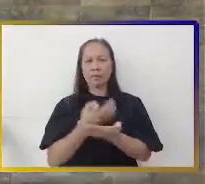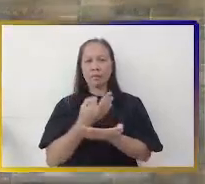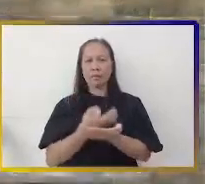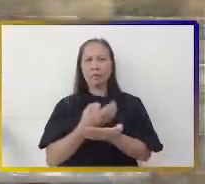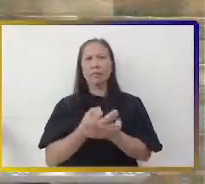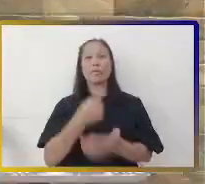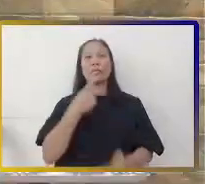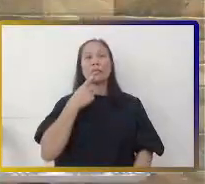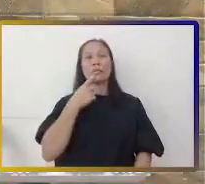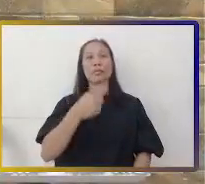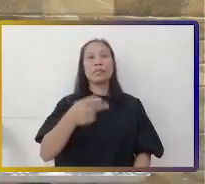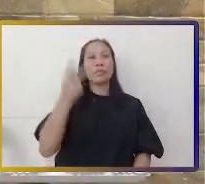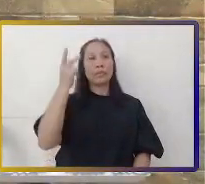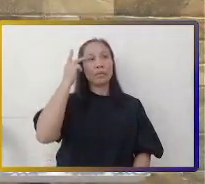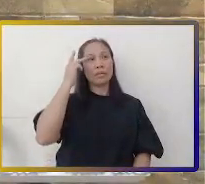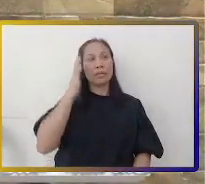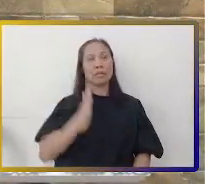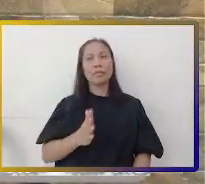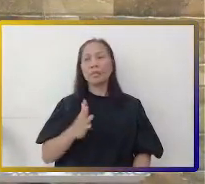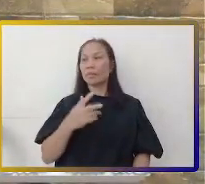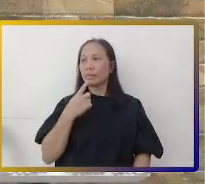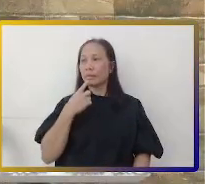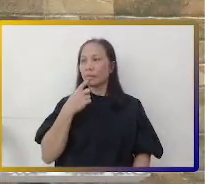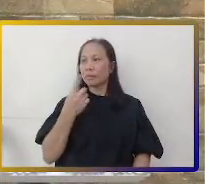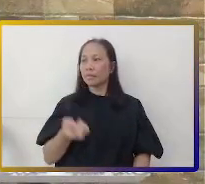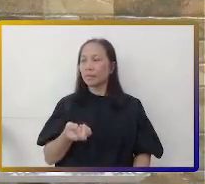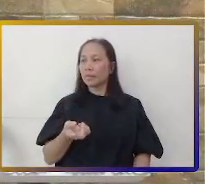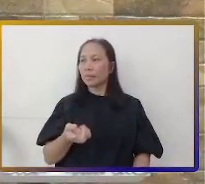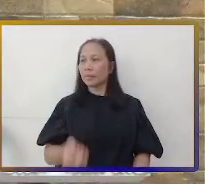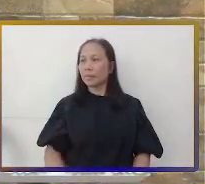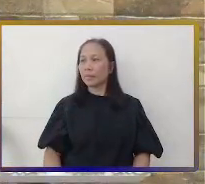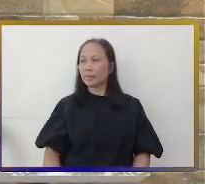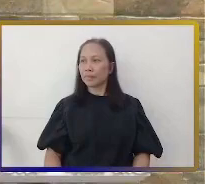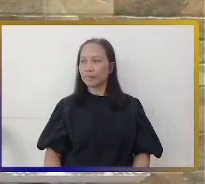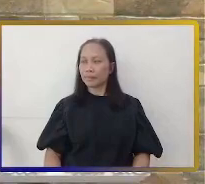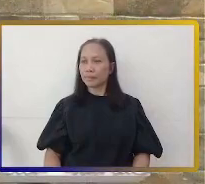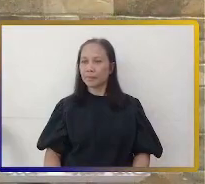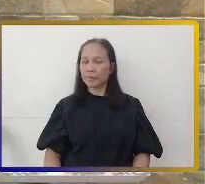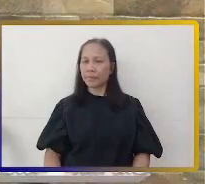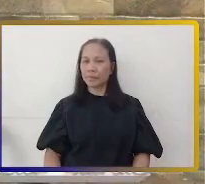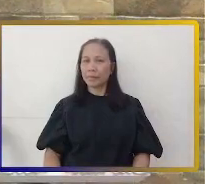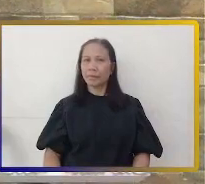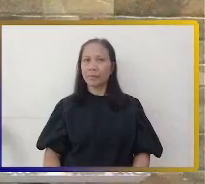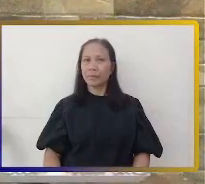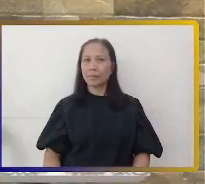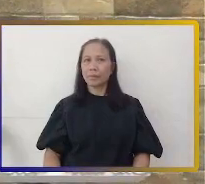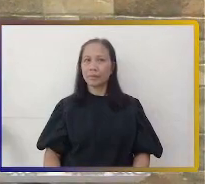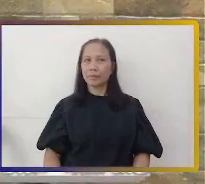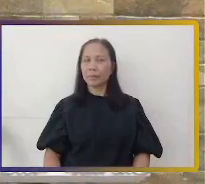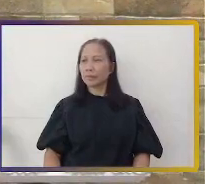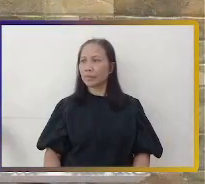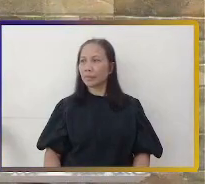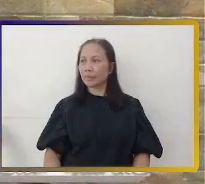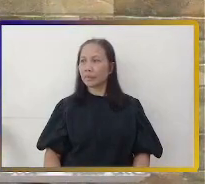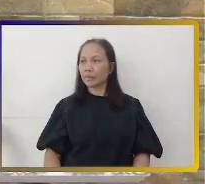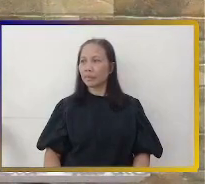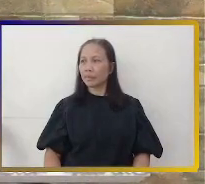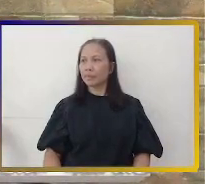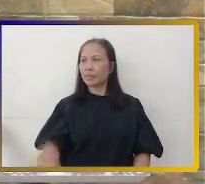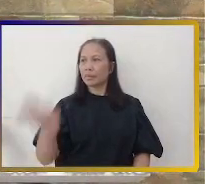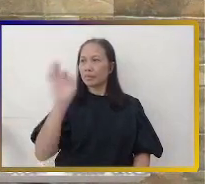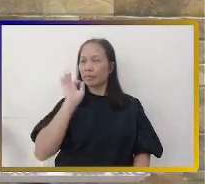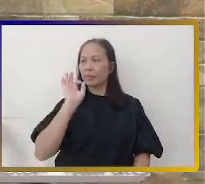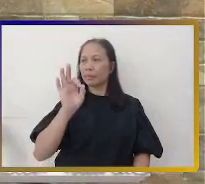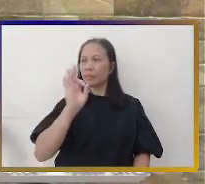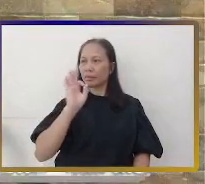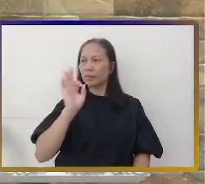Pastor kung naaalala niyo o nabalikan niyo sa ah sa ating pong YouTube yong Uh preaching or teaching ng ating mahal